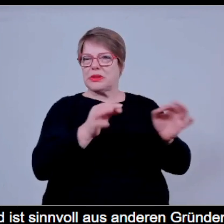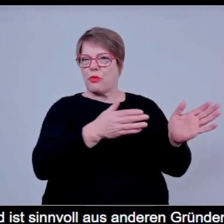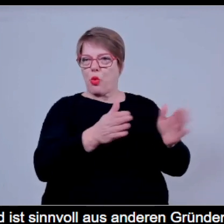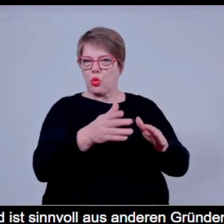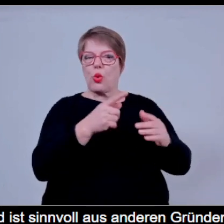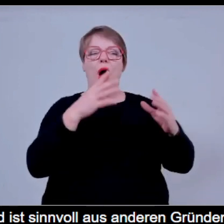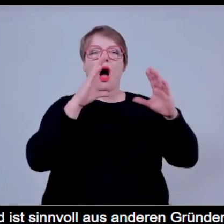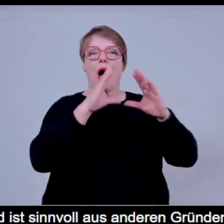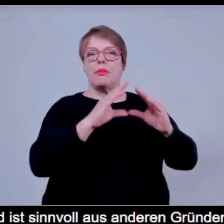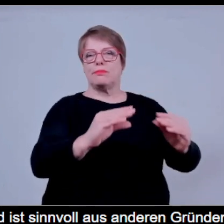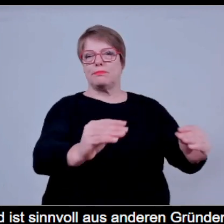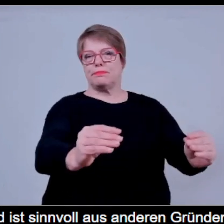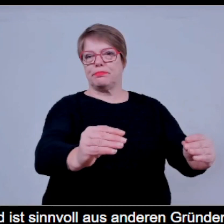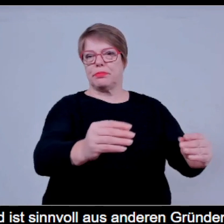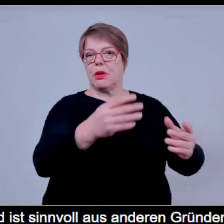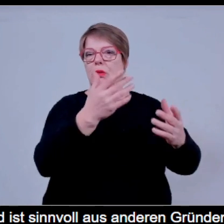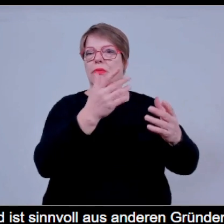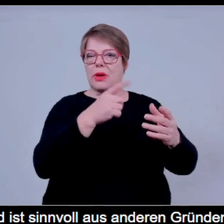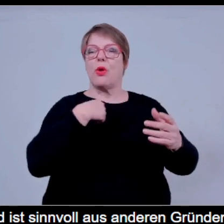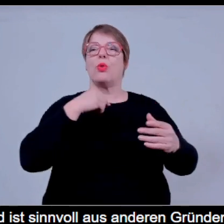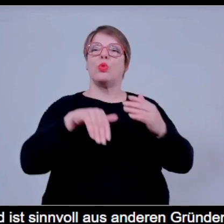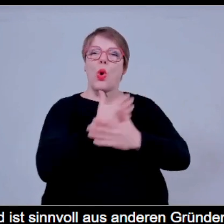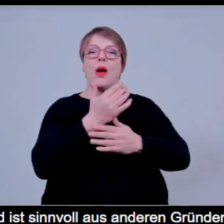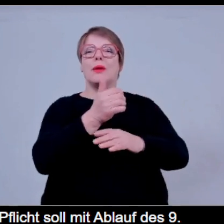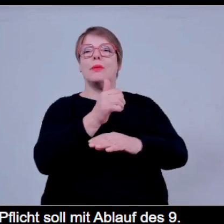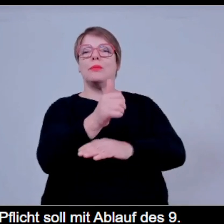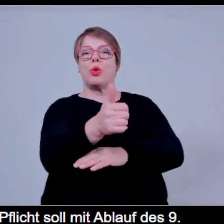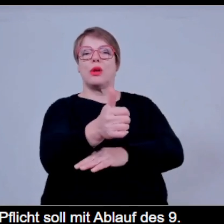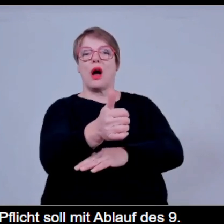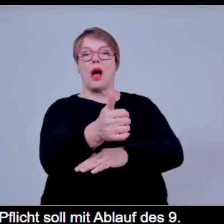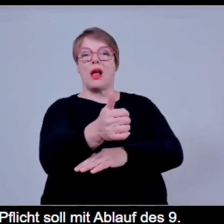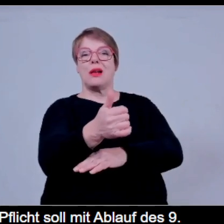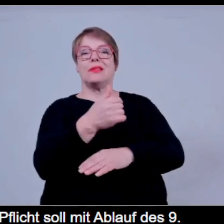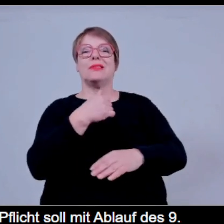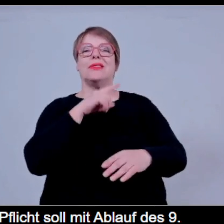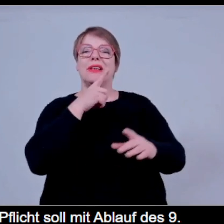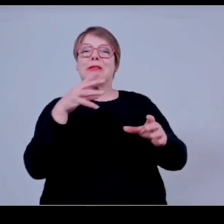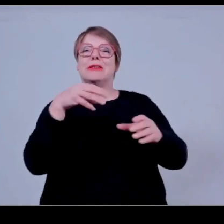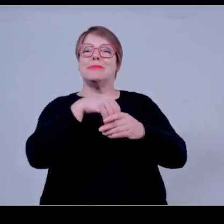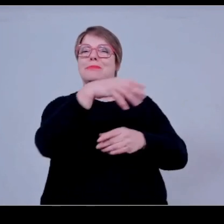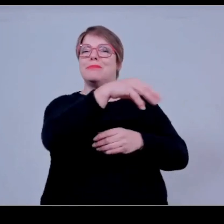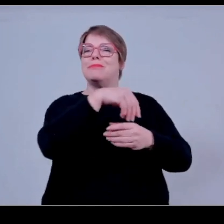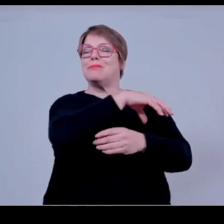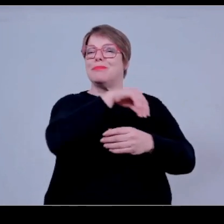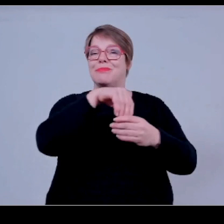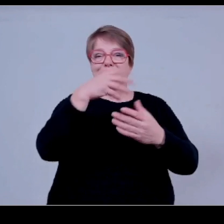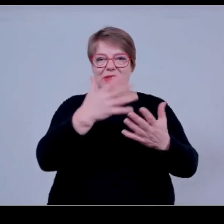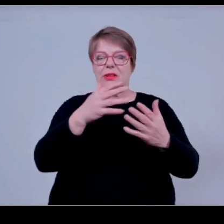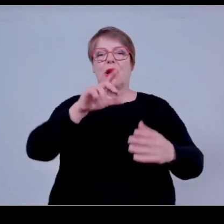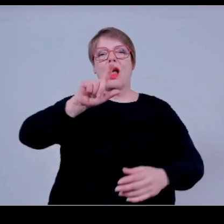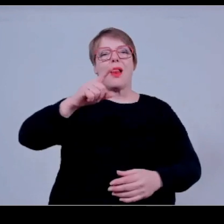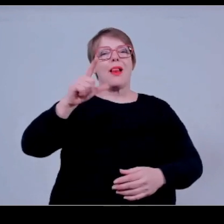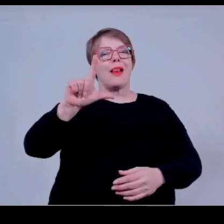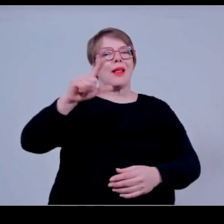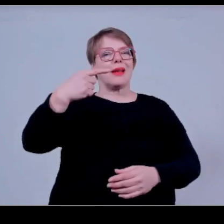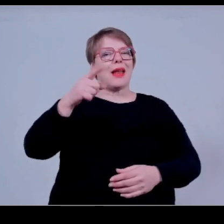nicht immer leicht gefallen ist, weil es für und dagegen immer wieder Argumente gibt, die man auch bewerten kann und bewerten muss. Im Kern